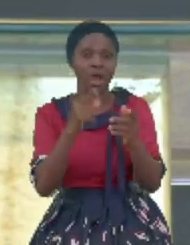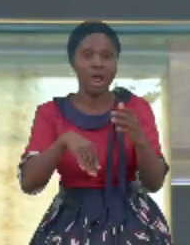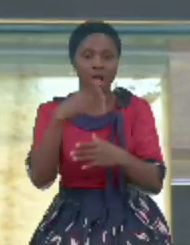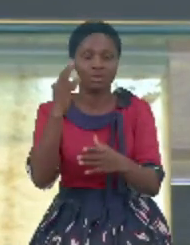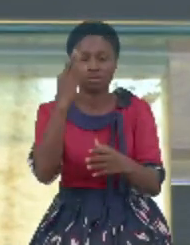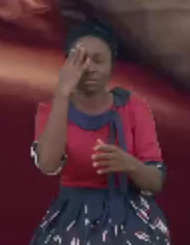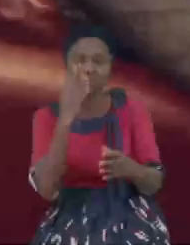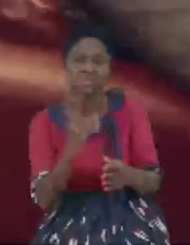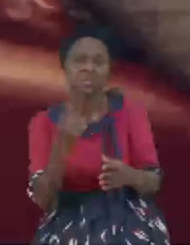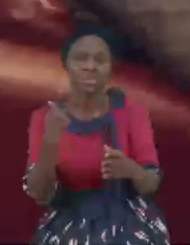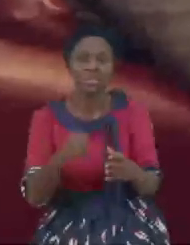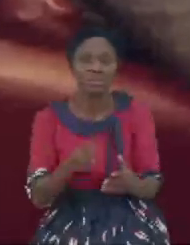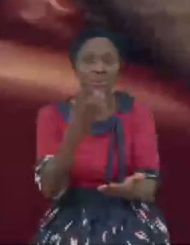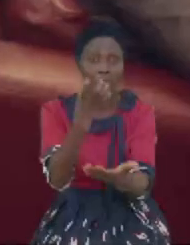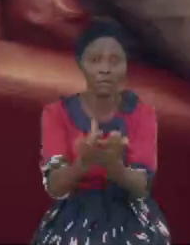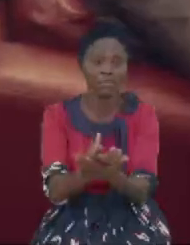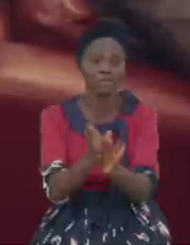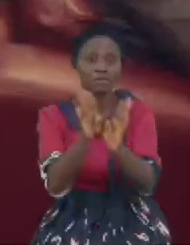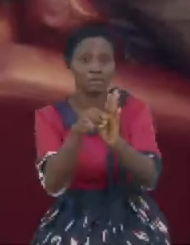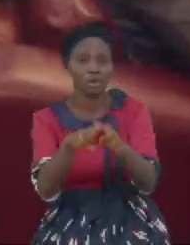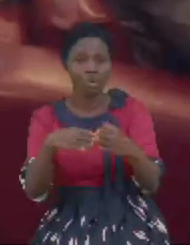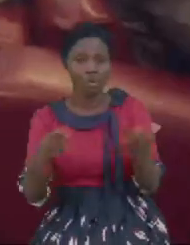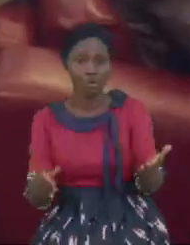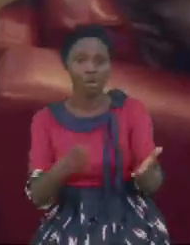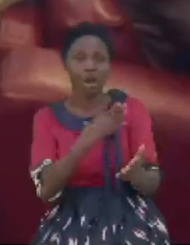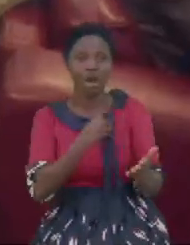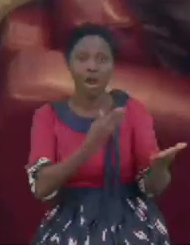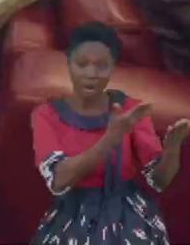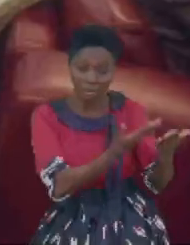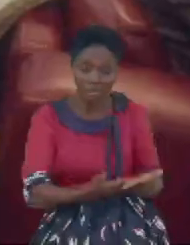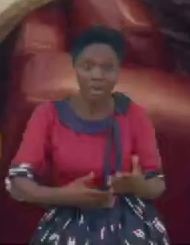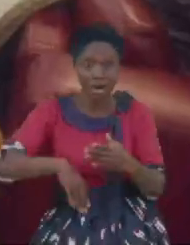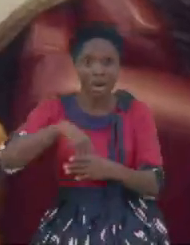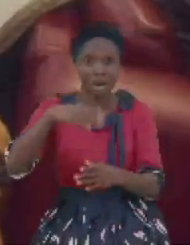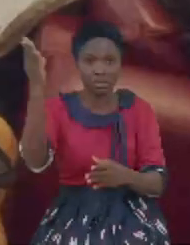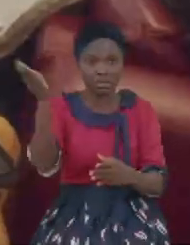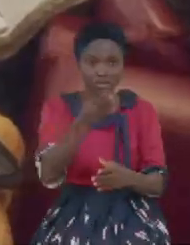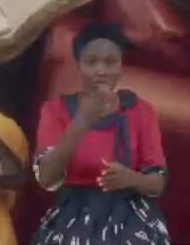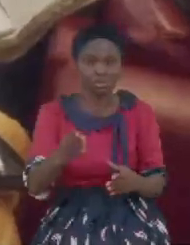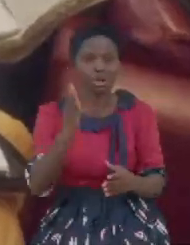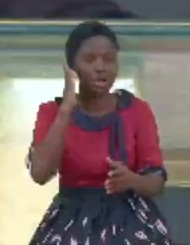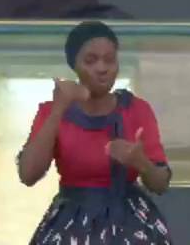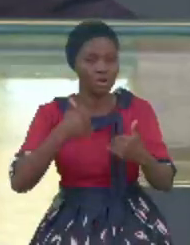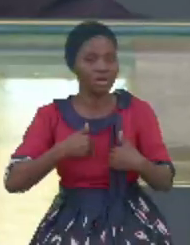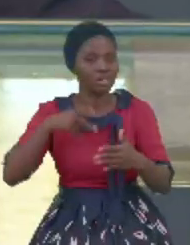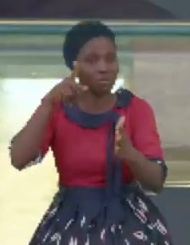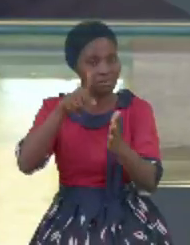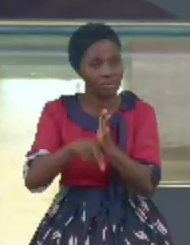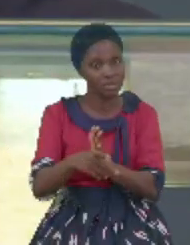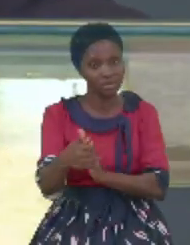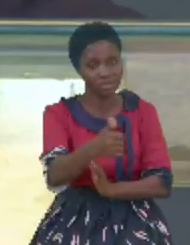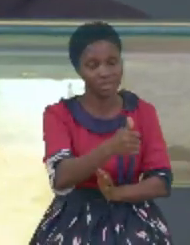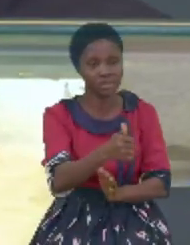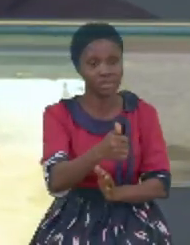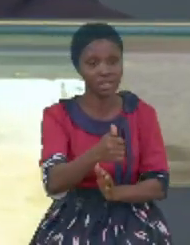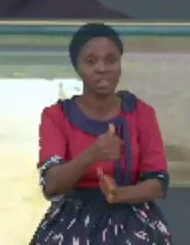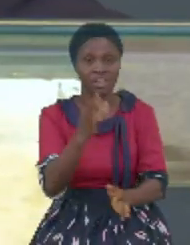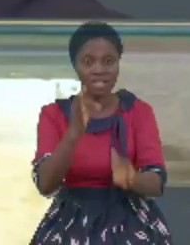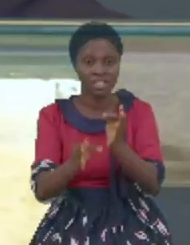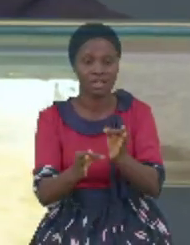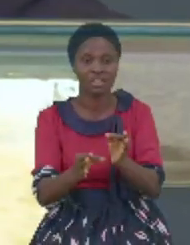les portes de la prison ouvertes, il tira son épée et il allait se tuer, pensant